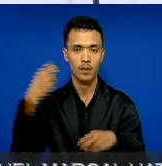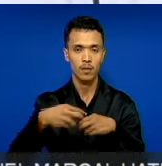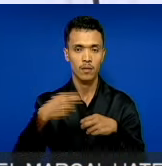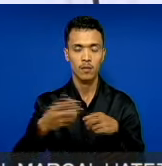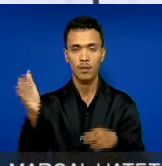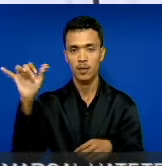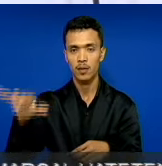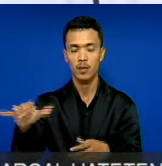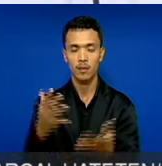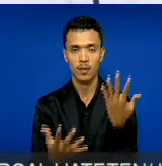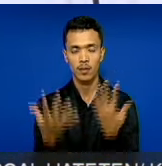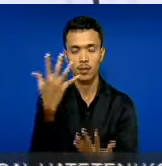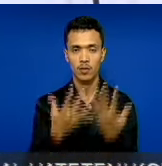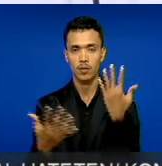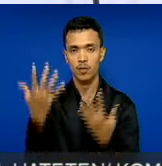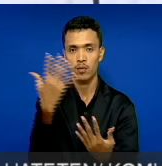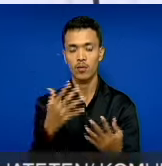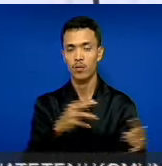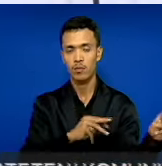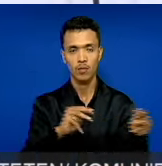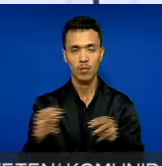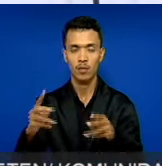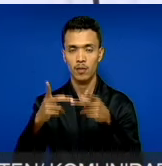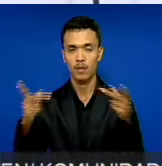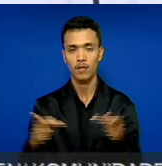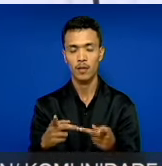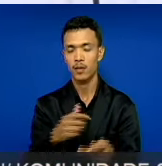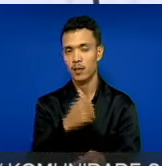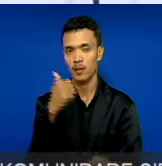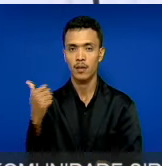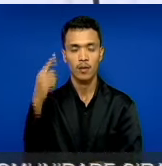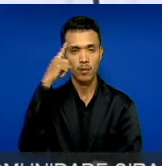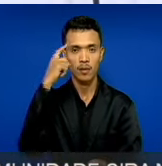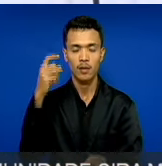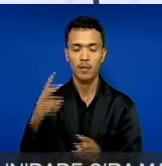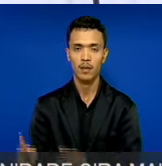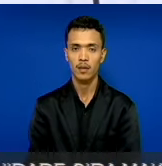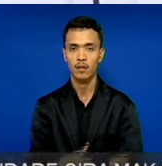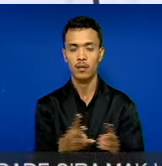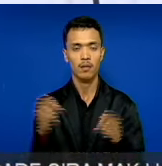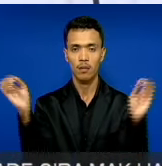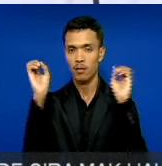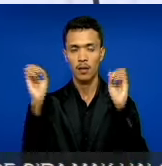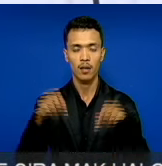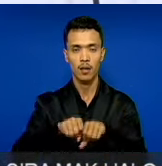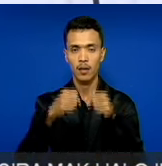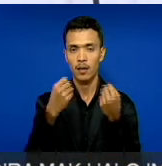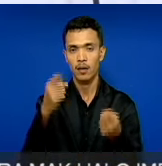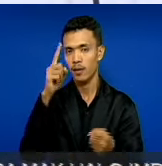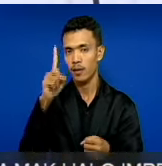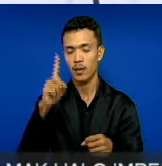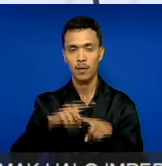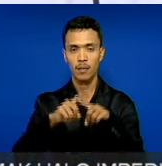sunu, sira mak nasa muda, bafatin selu. Tamba estrada laus ate tiena ba. Ia fatin selu